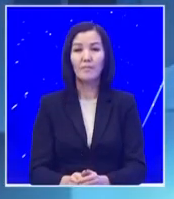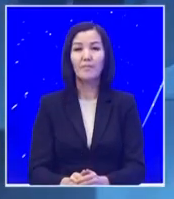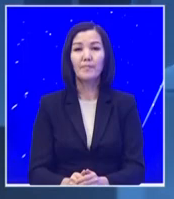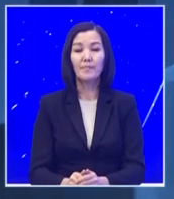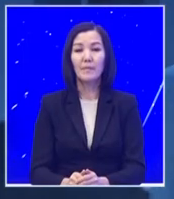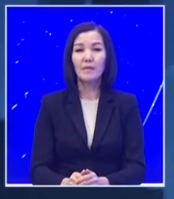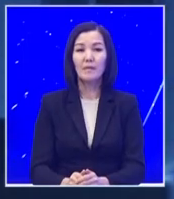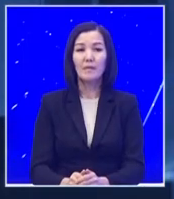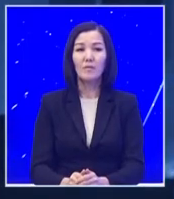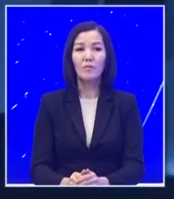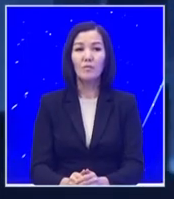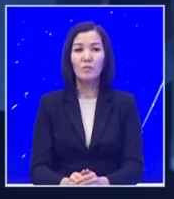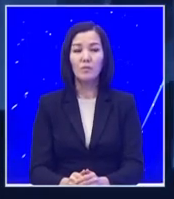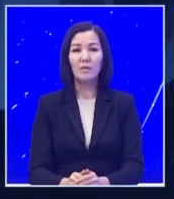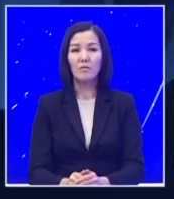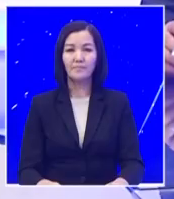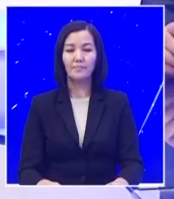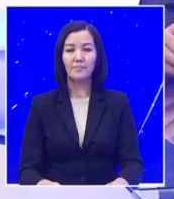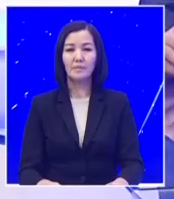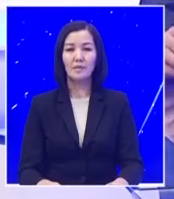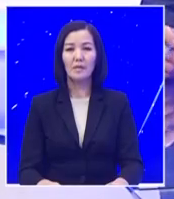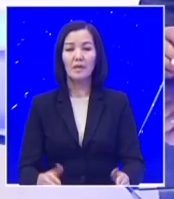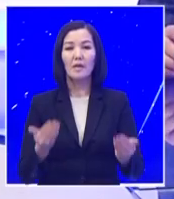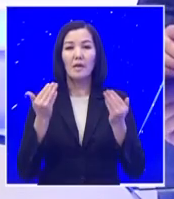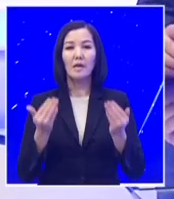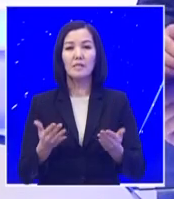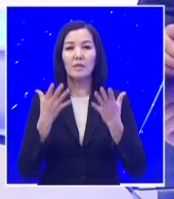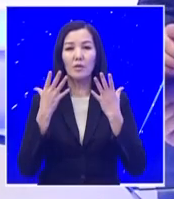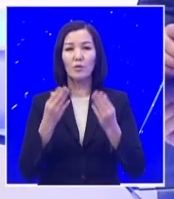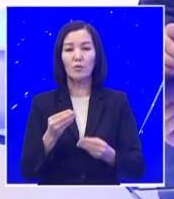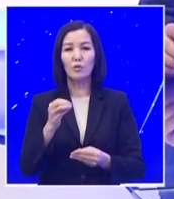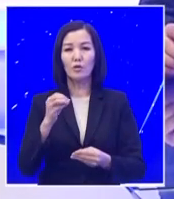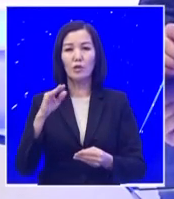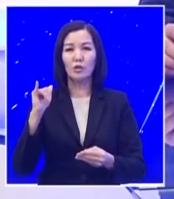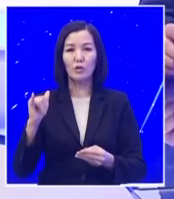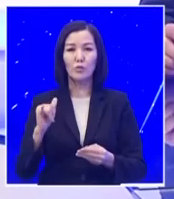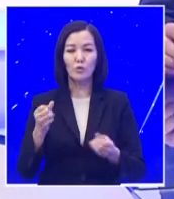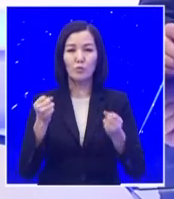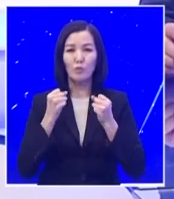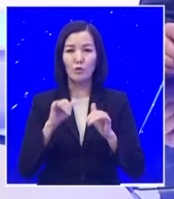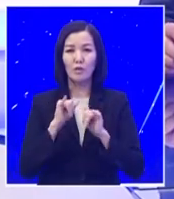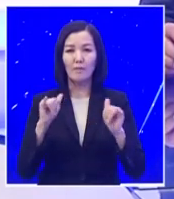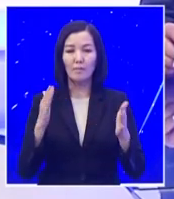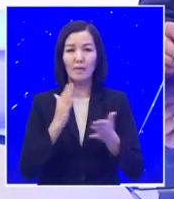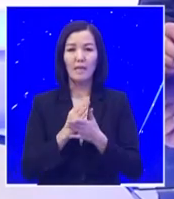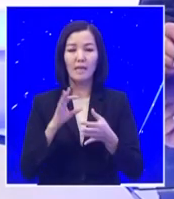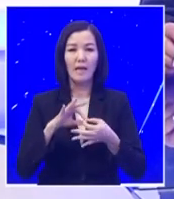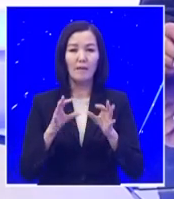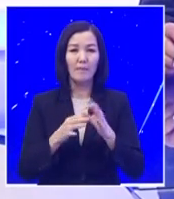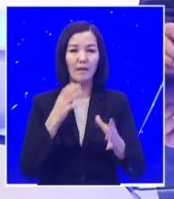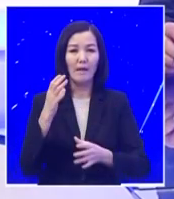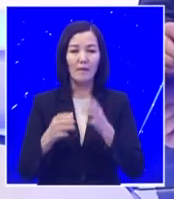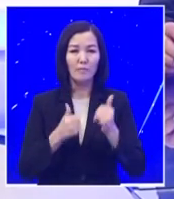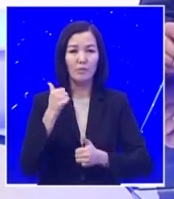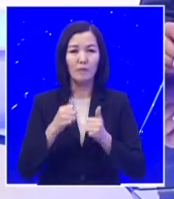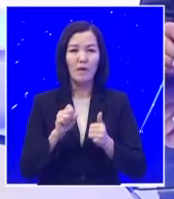Сейтіп, Жетісу арнасы. Қазіргі күні Жетісу өңірінің спорты қарқынды дамып келеді. Олимпиада мен әлем